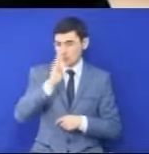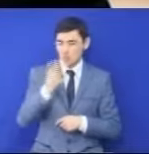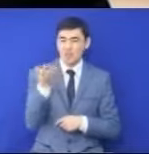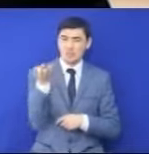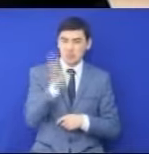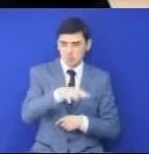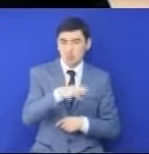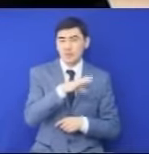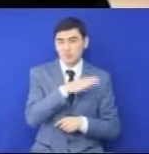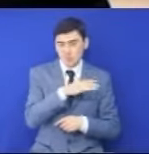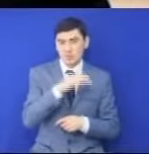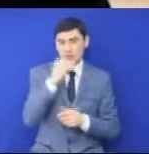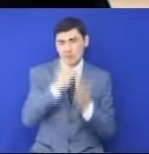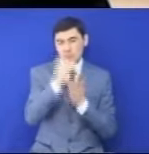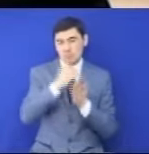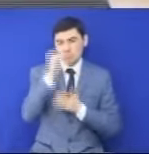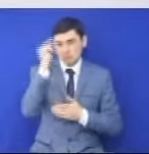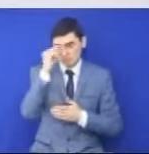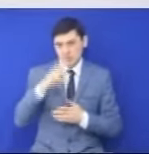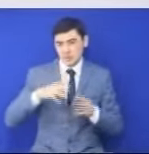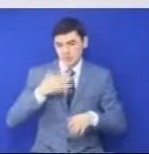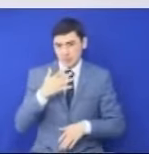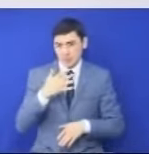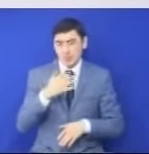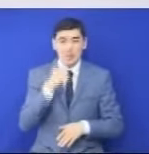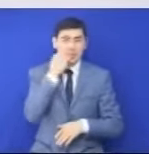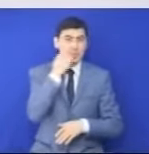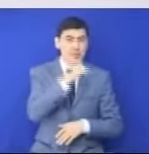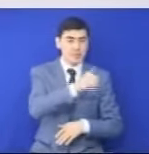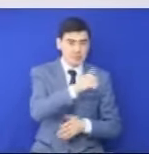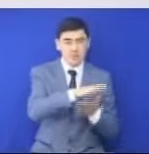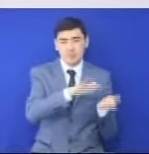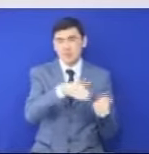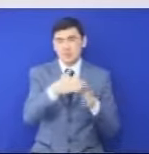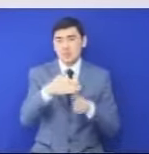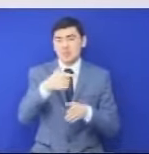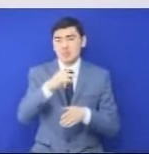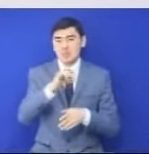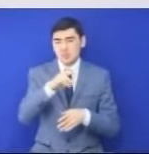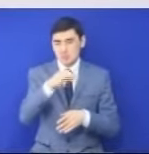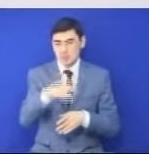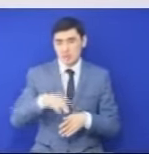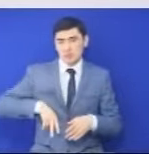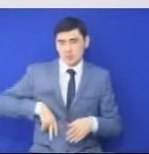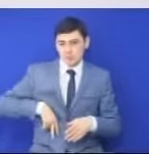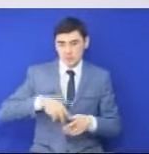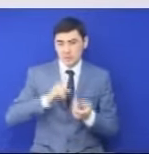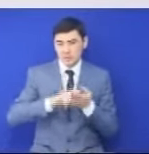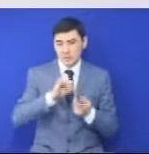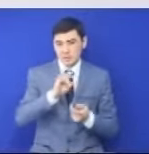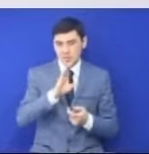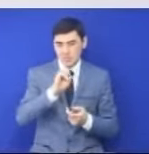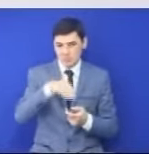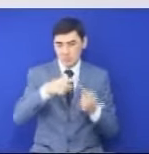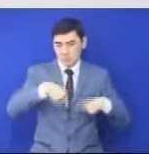начал в 2009 году в Москве. В ноябре 2011 он был назначен генеральным директором организации «Сервис и технологии «Инвест».